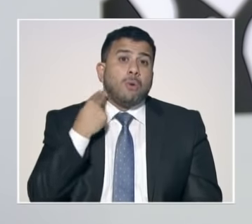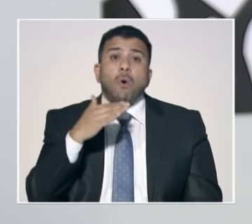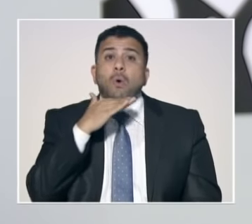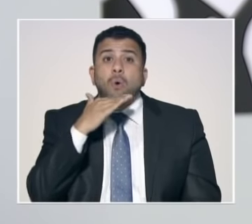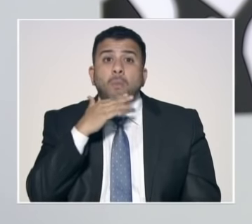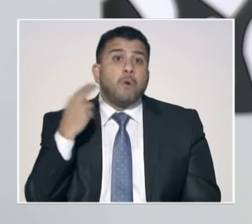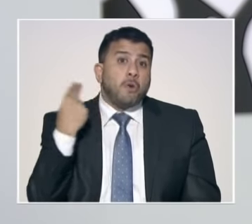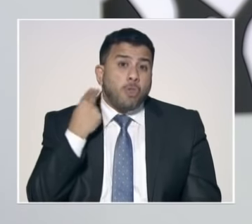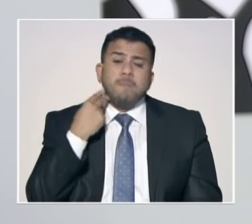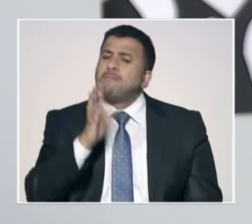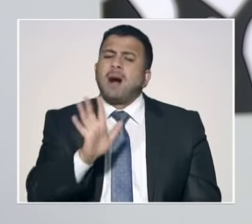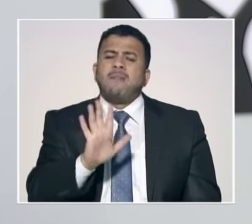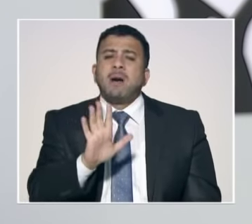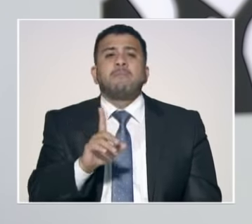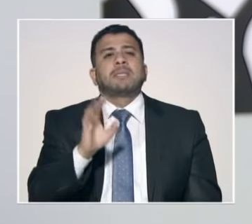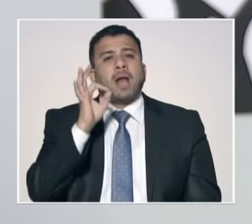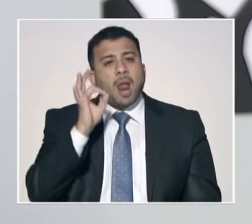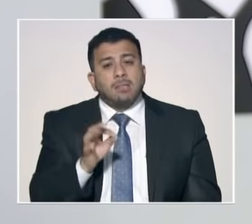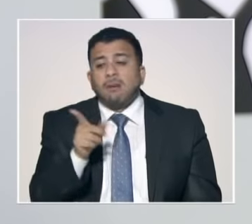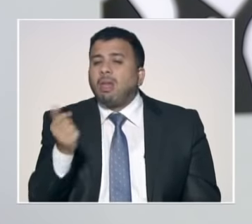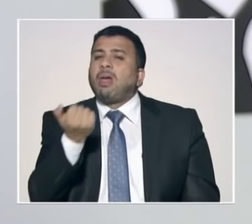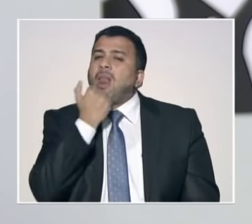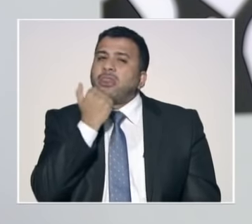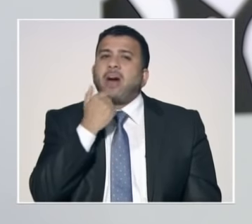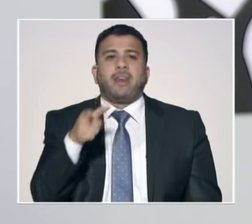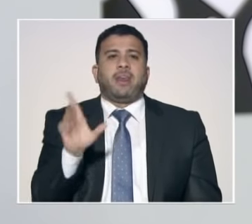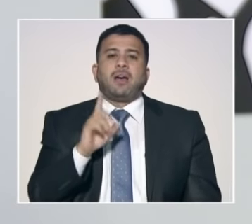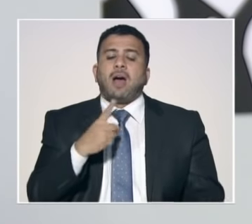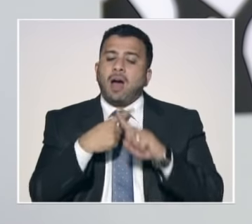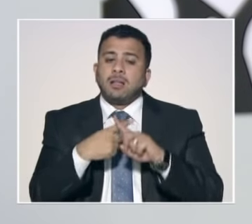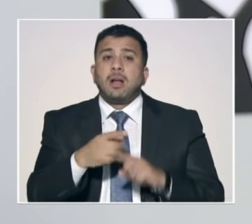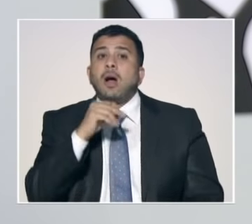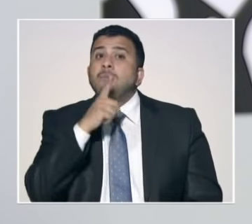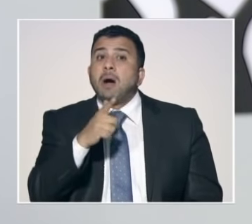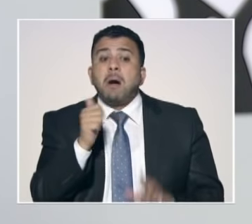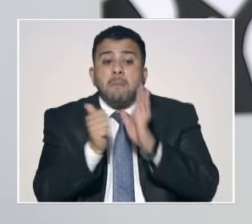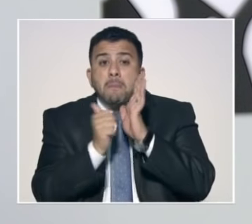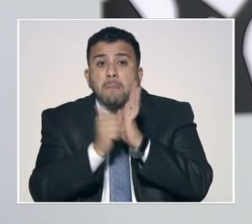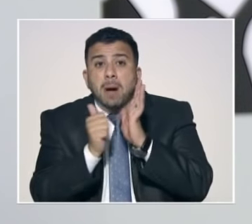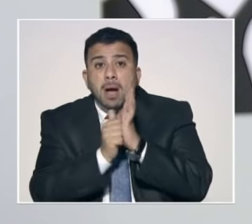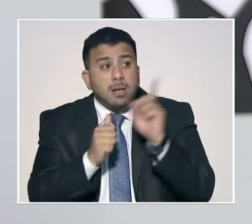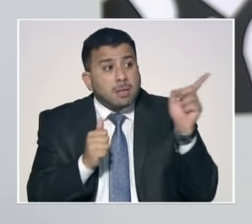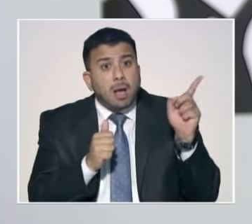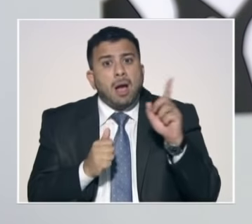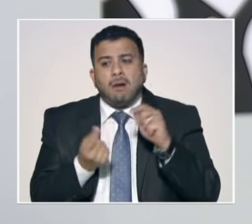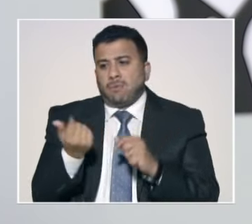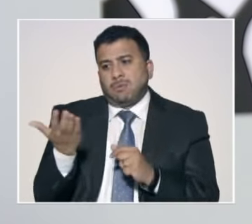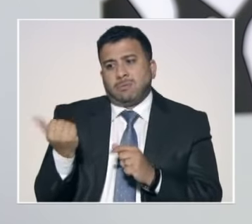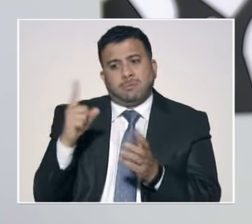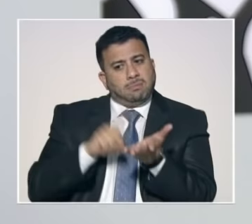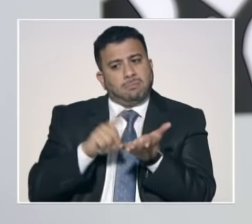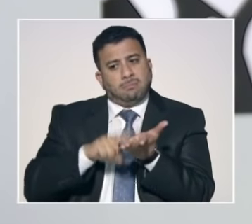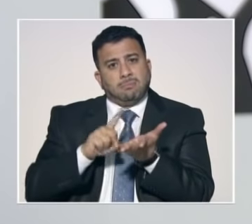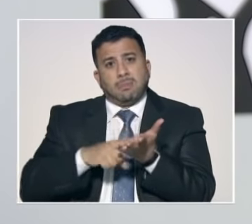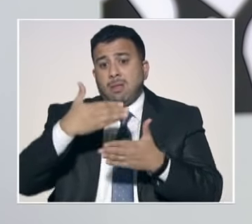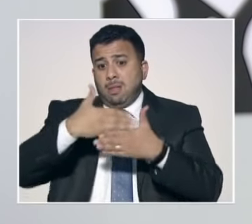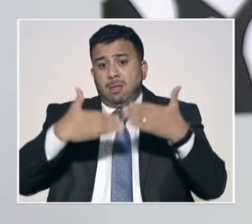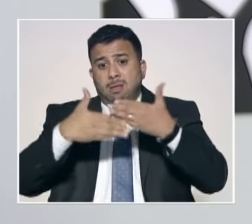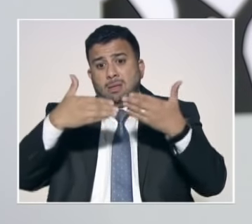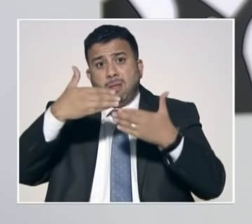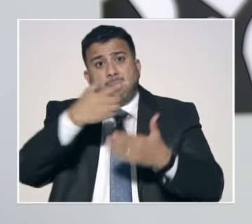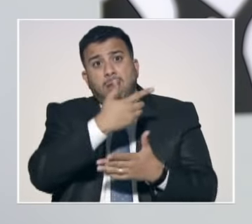خطيئة ارتكبوها لكنهم يضمنون. ولذلك إذا كان أصحاب البيت يطالبون بحقهم لهم الحق الكامل أن يضمنونه